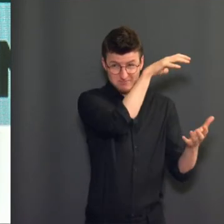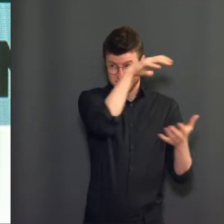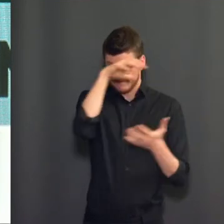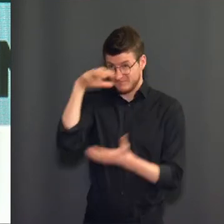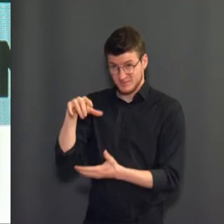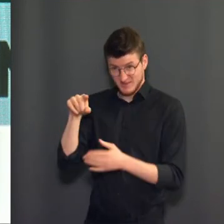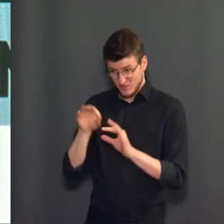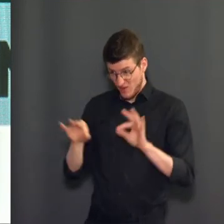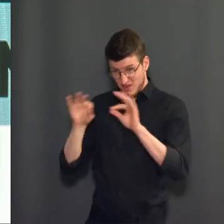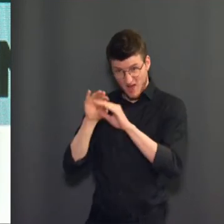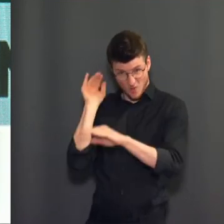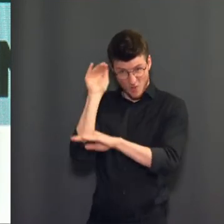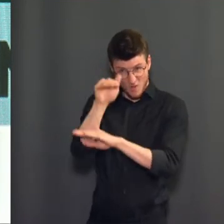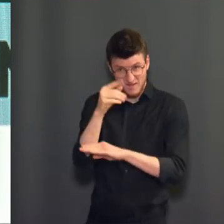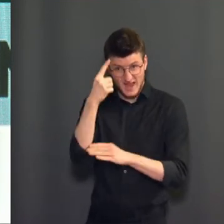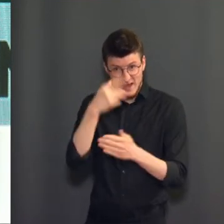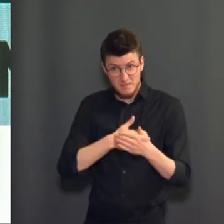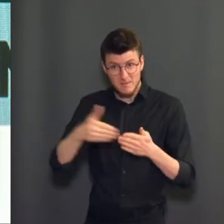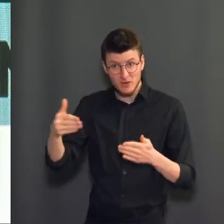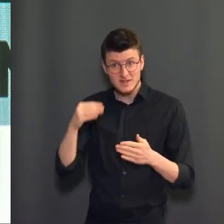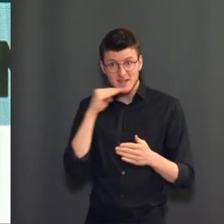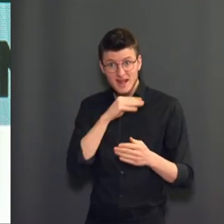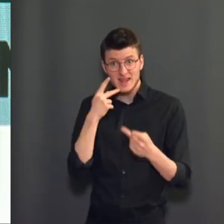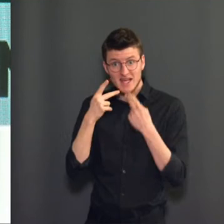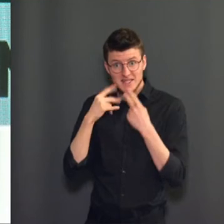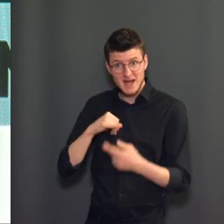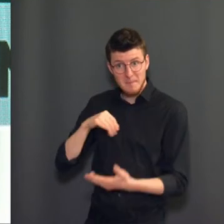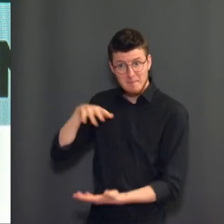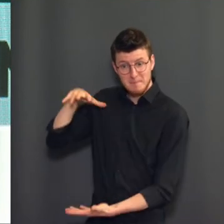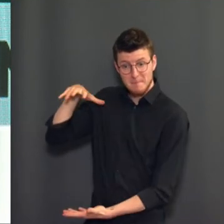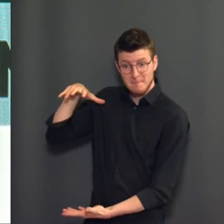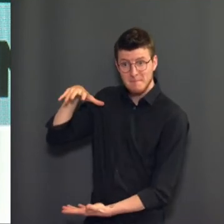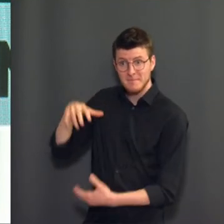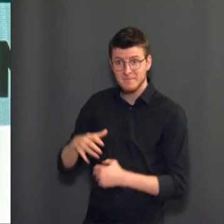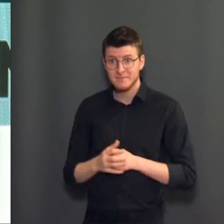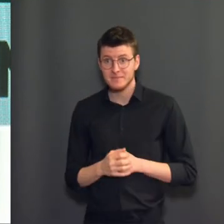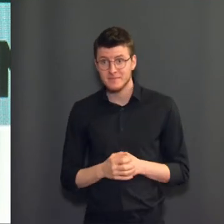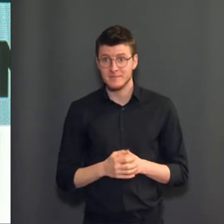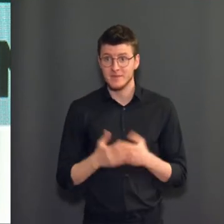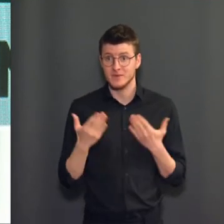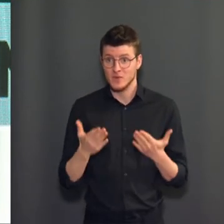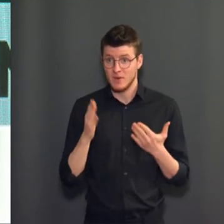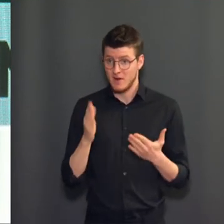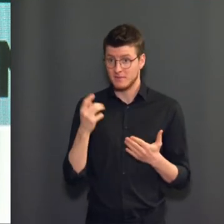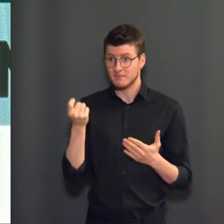Er werden ondertussen reeds 225.000 sneltesten gereserveerd.